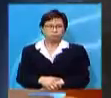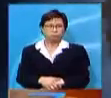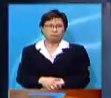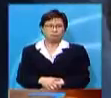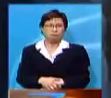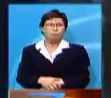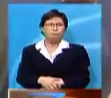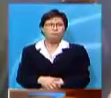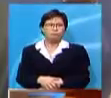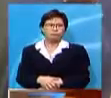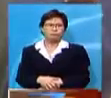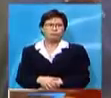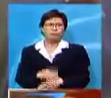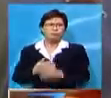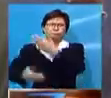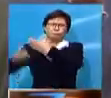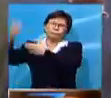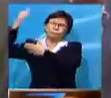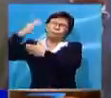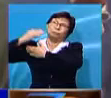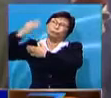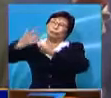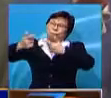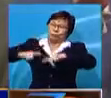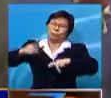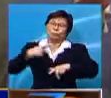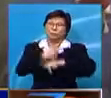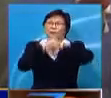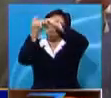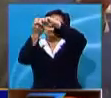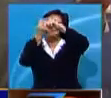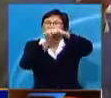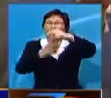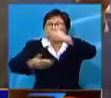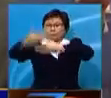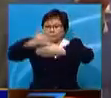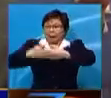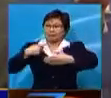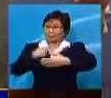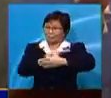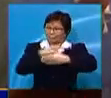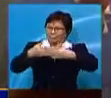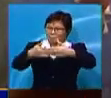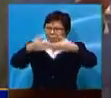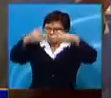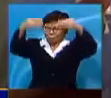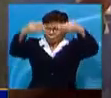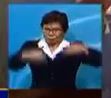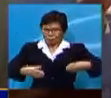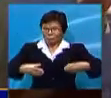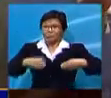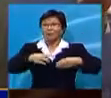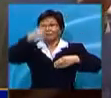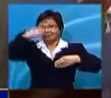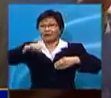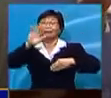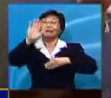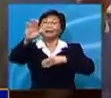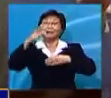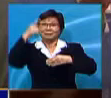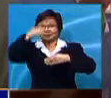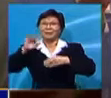Apa yang berlaku dahulunya, kita membina di sebelah sempadan kita dan pihak Thailand juga